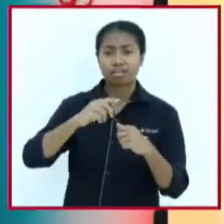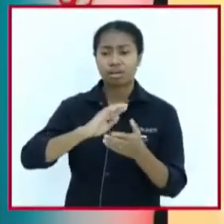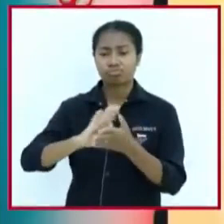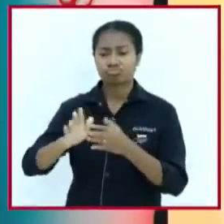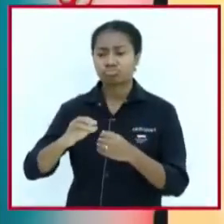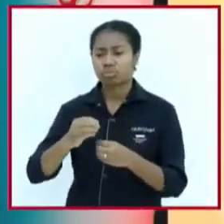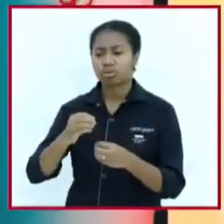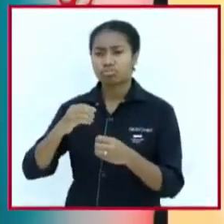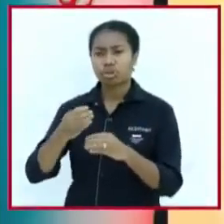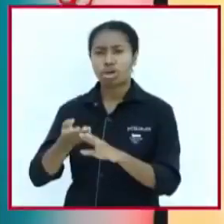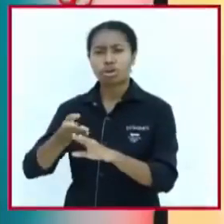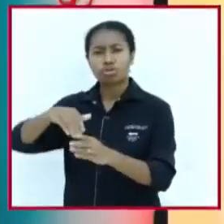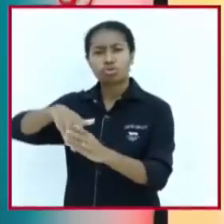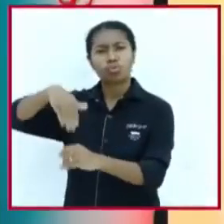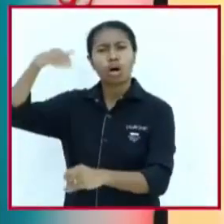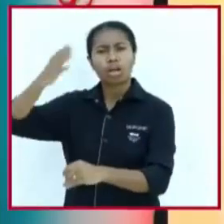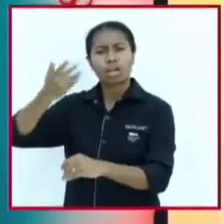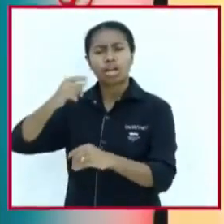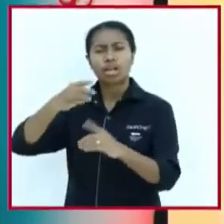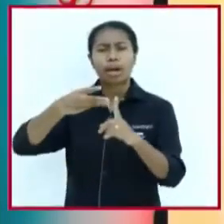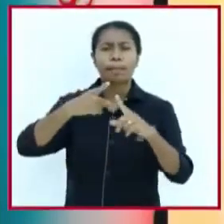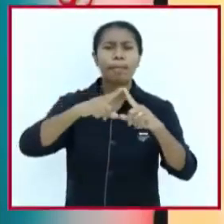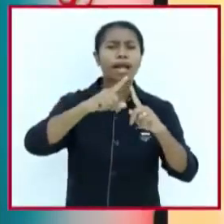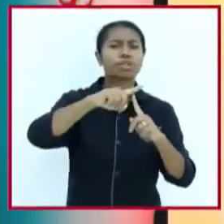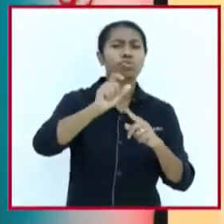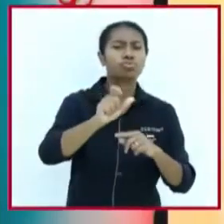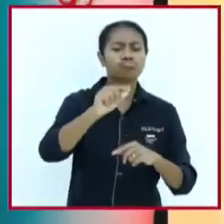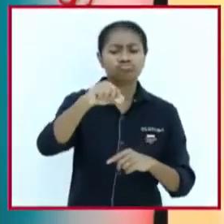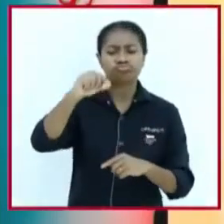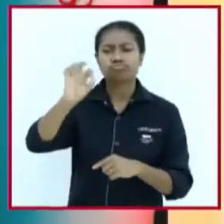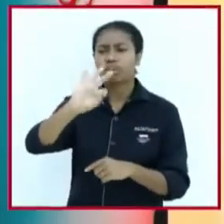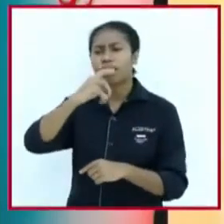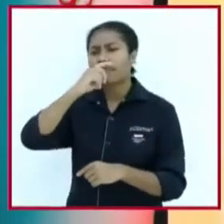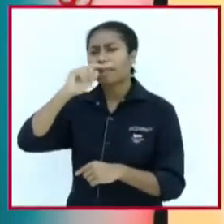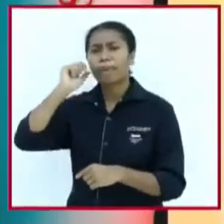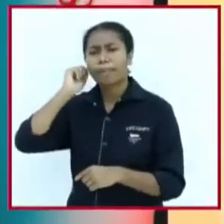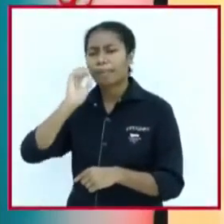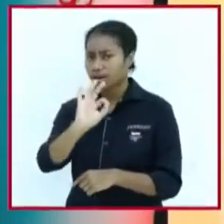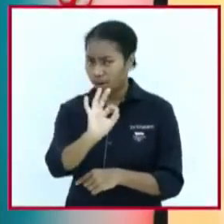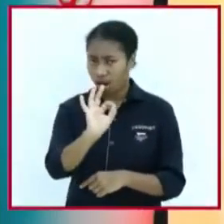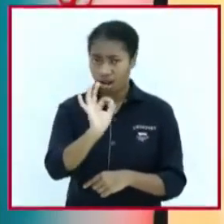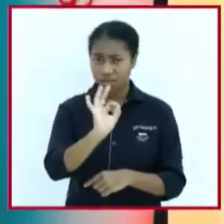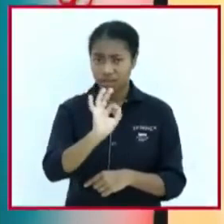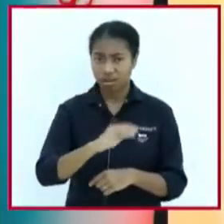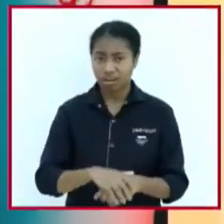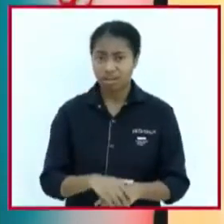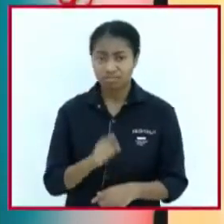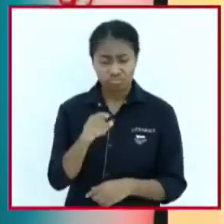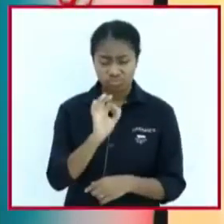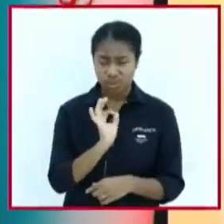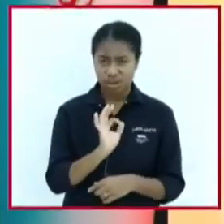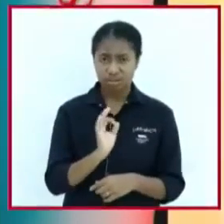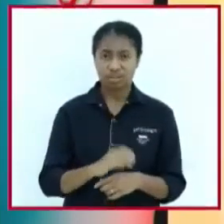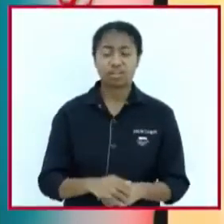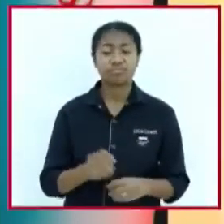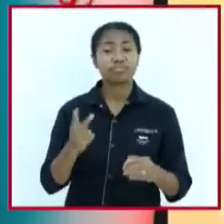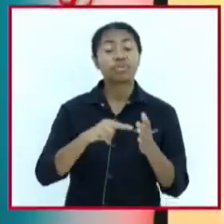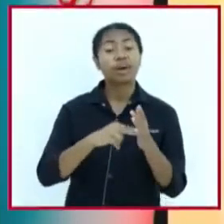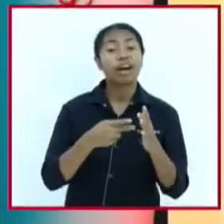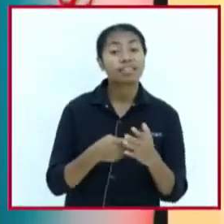langit Hai betul-betul tidak ada Bapak Mama tidak Tapi maksudnya tidak ada keterangan apa-apa tentang